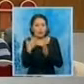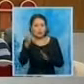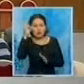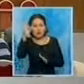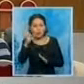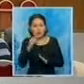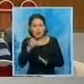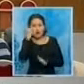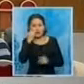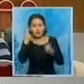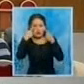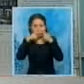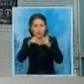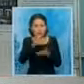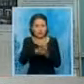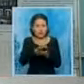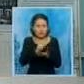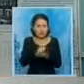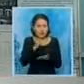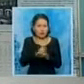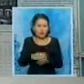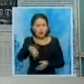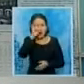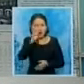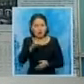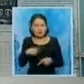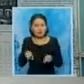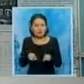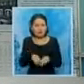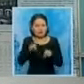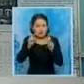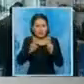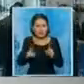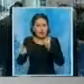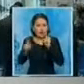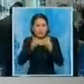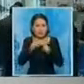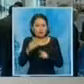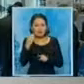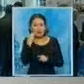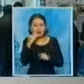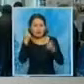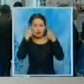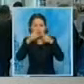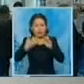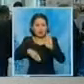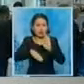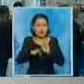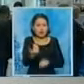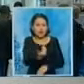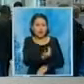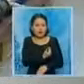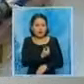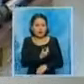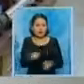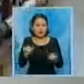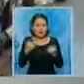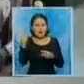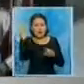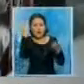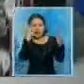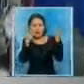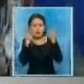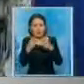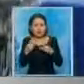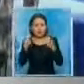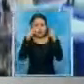95% төңіректей. Сол себепті қазақ елі осындай көрме жиындар өткізу арқылы жағдайды жақсартуға ниетті. Мүмкіндігіне қарай